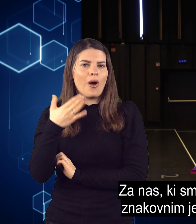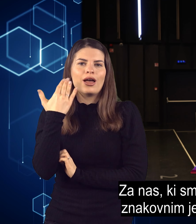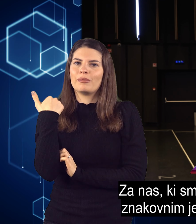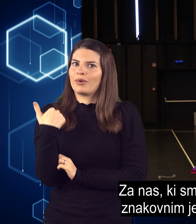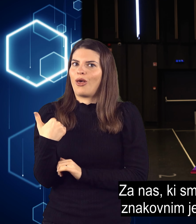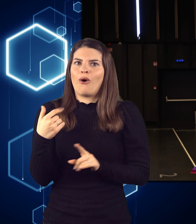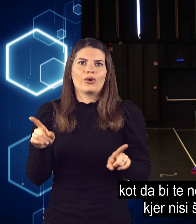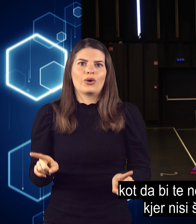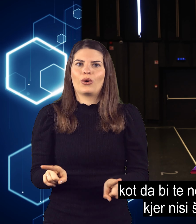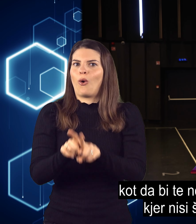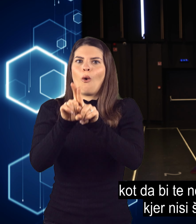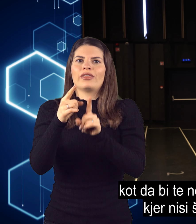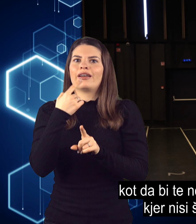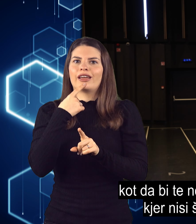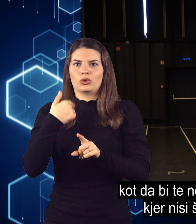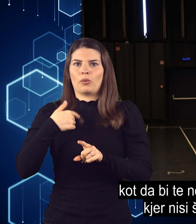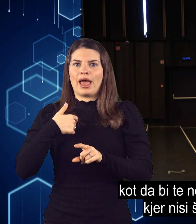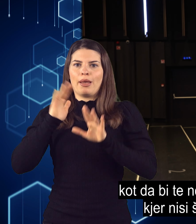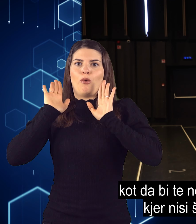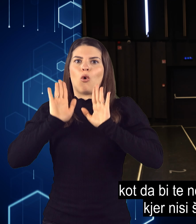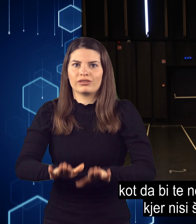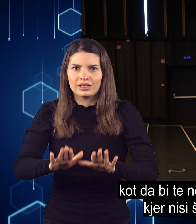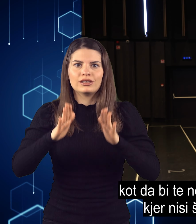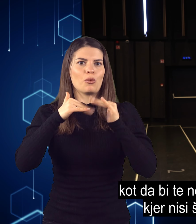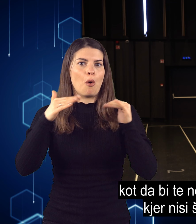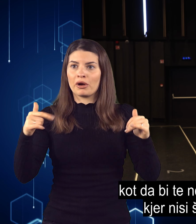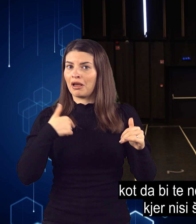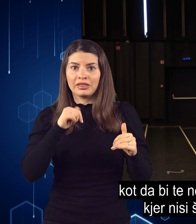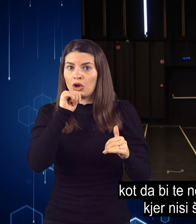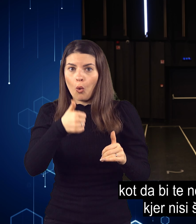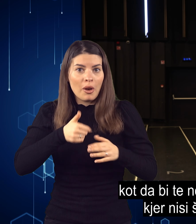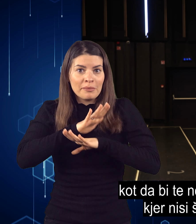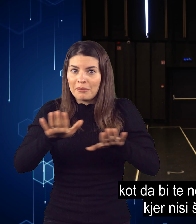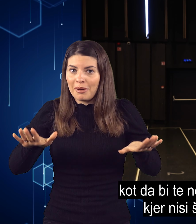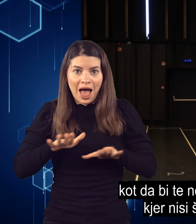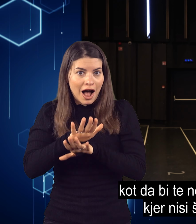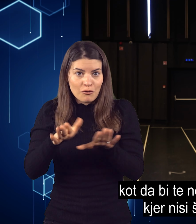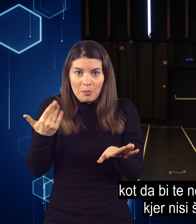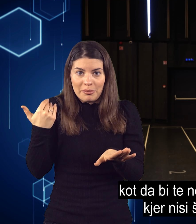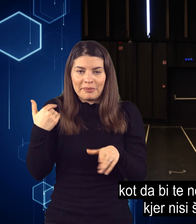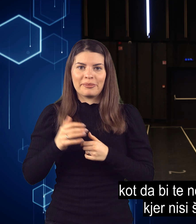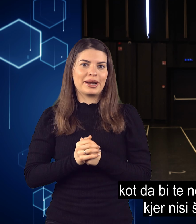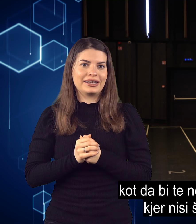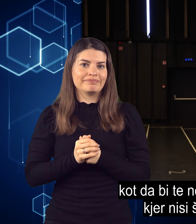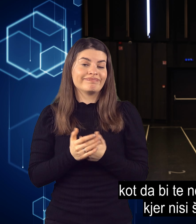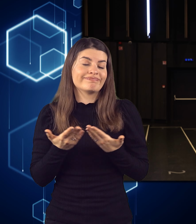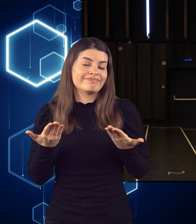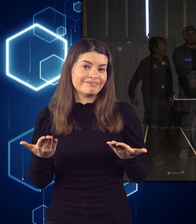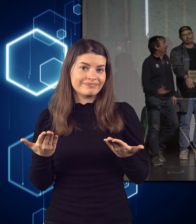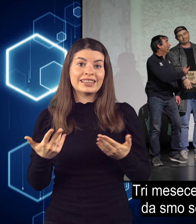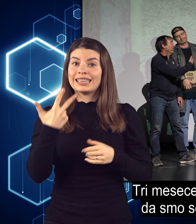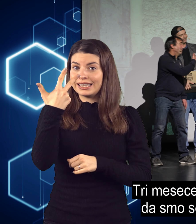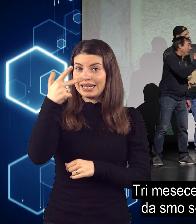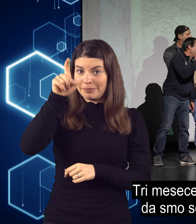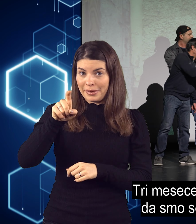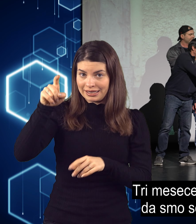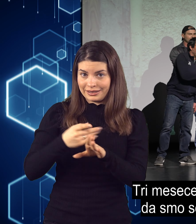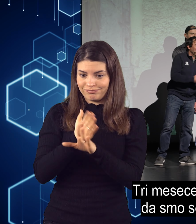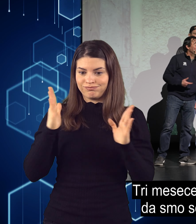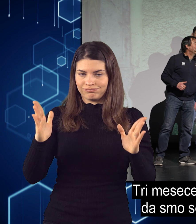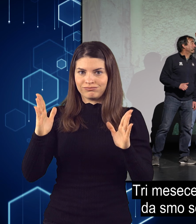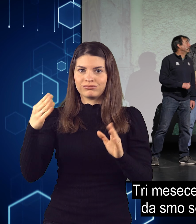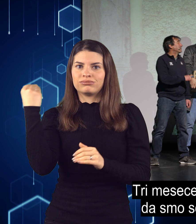v bistvu tako, da bi te nekdo vrgal v morje, pa nisi še nikoli bil v vodi, plavo, karkolne. Tri meste